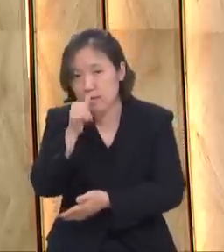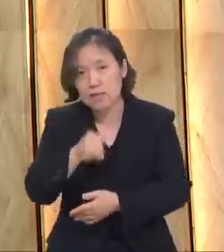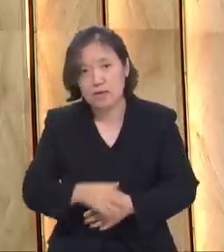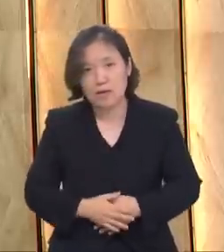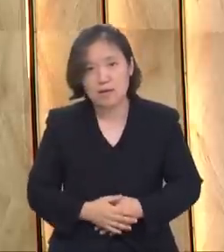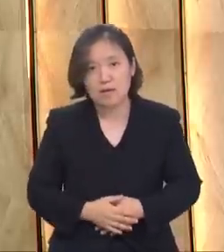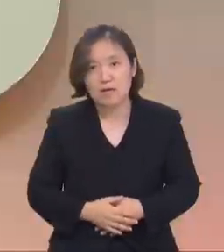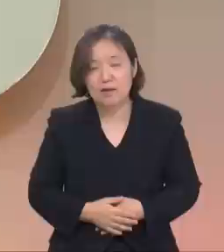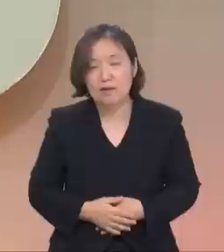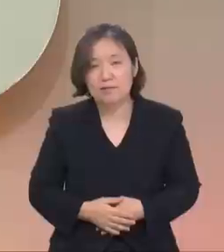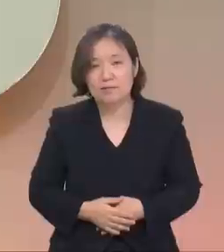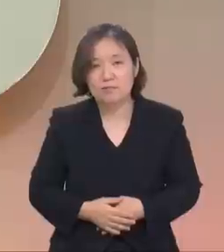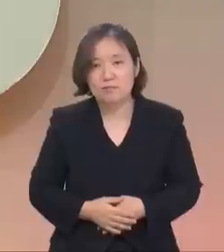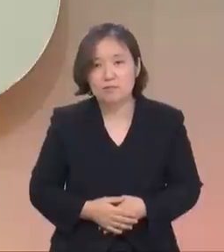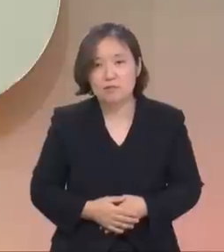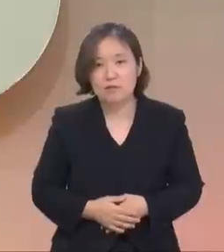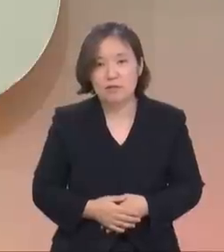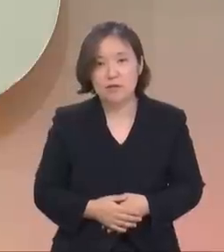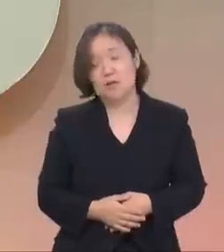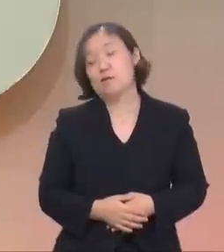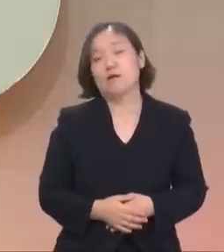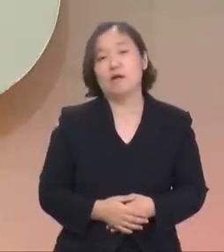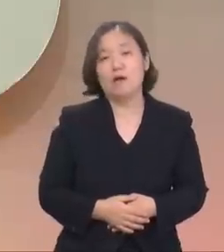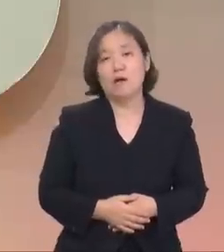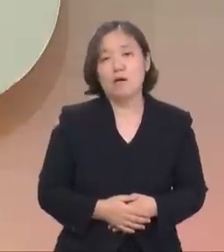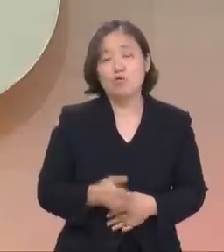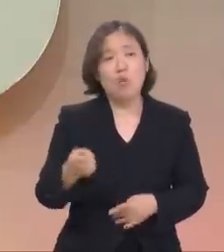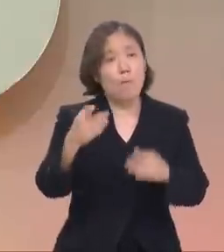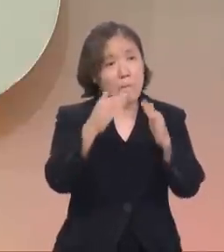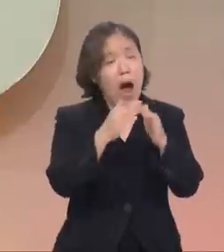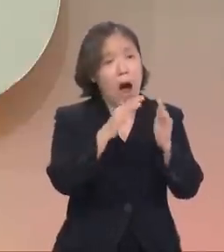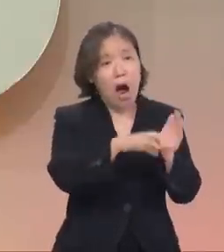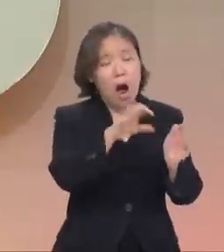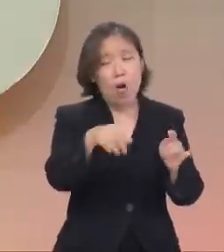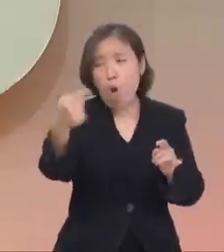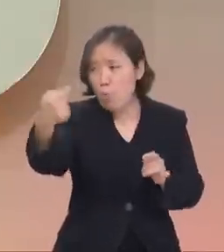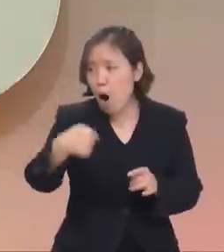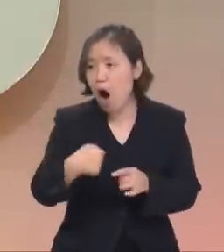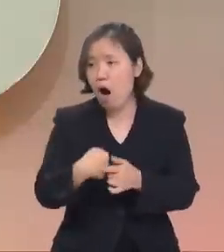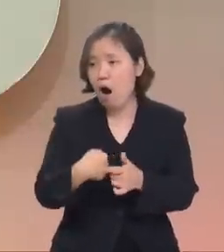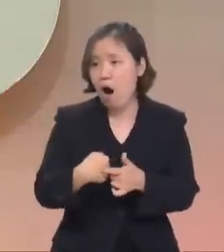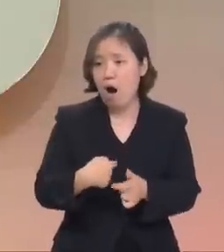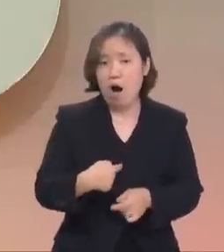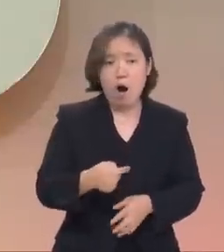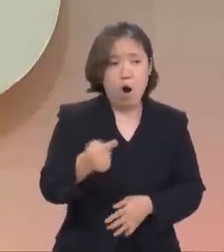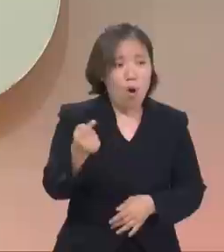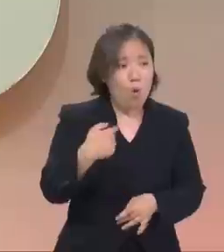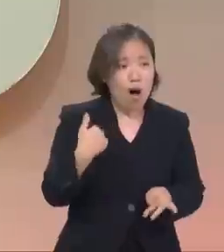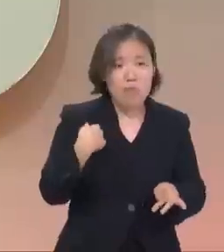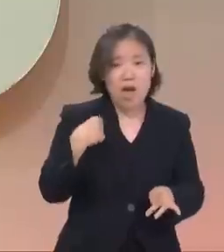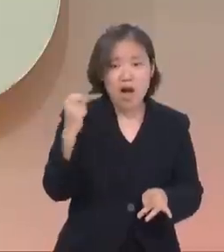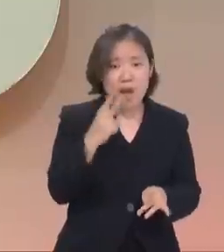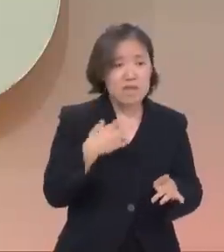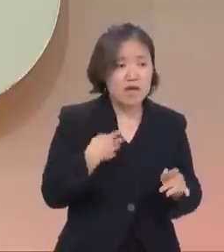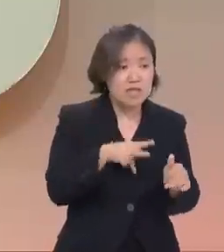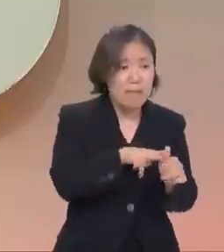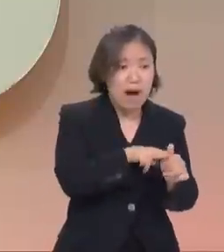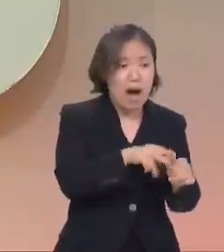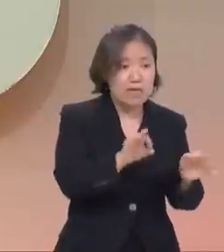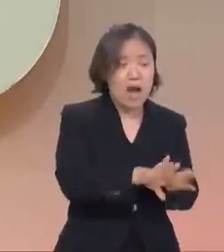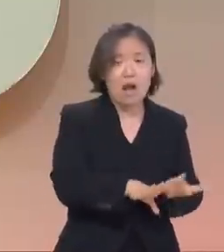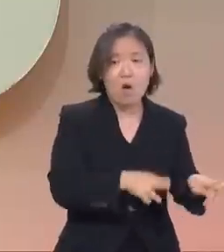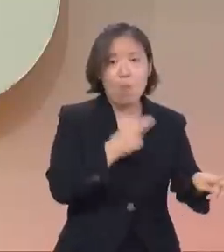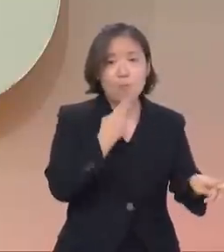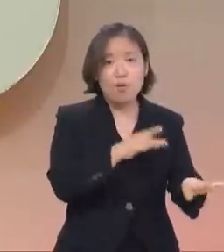거예요 왜 왜 네가 마을에 왔는데 네가 마을에 오고 나서 갑자기 말이